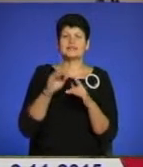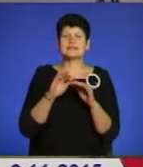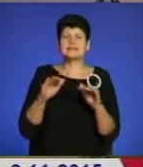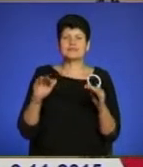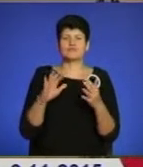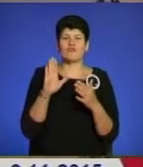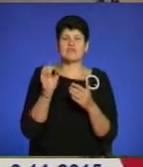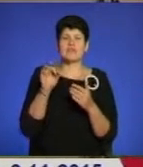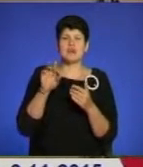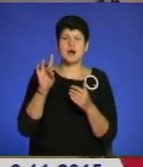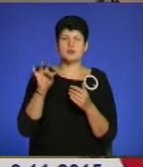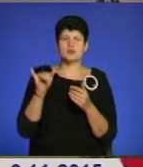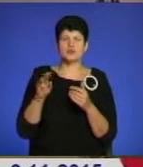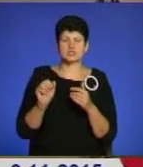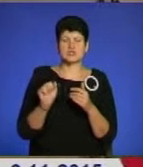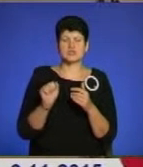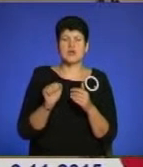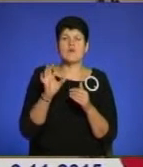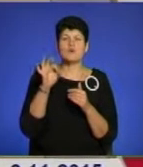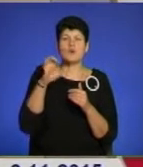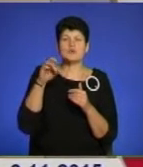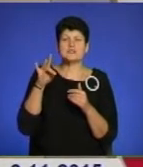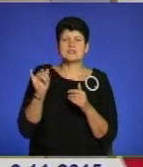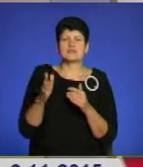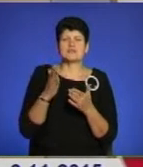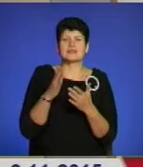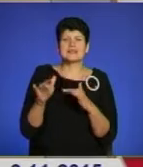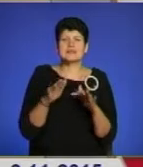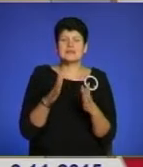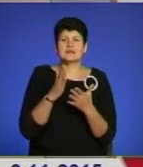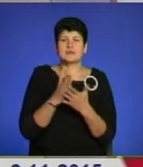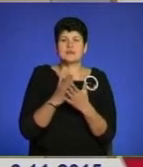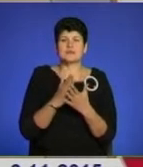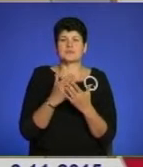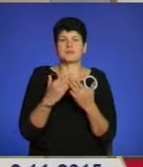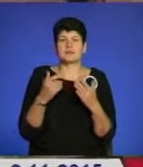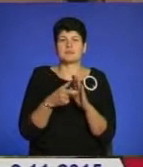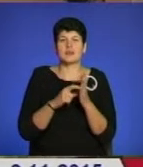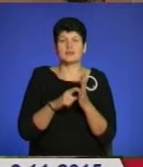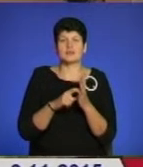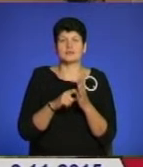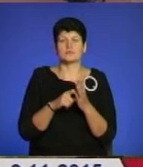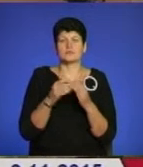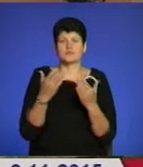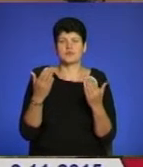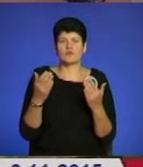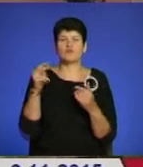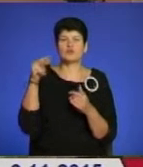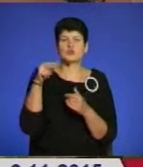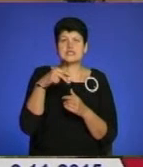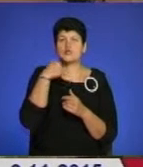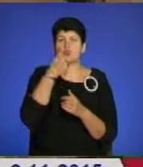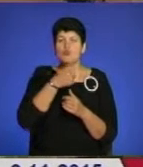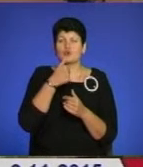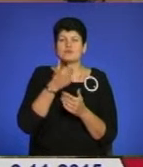Ярмоша. А в Острівській загальноосвітній школі діє меморіальна кімната-музей поета. У 2000 році,